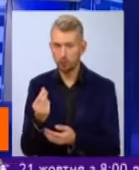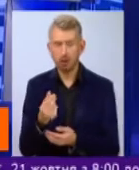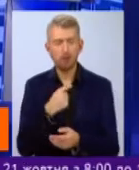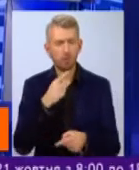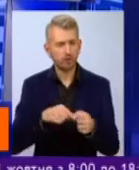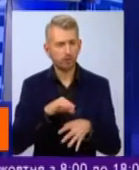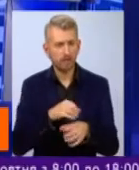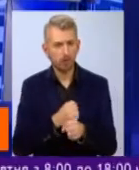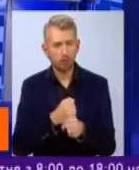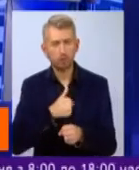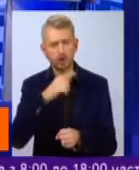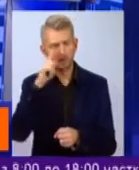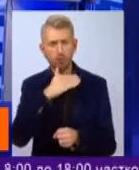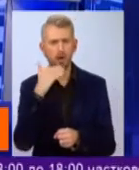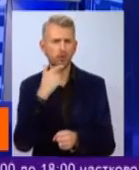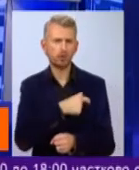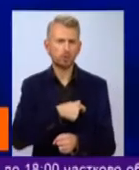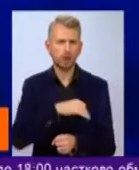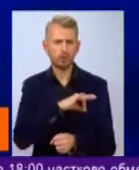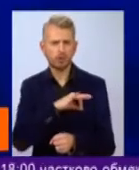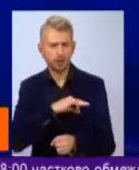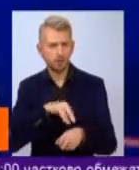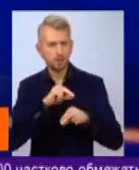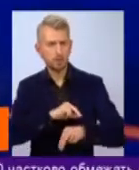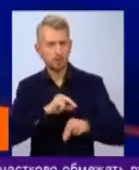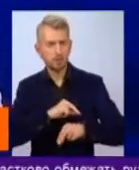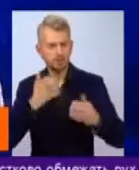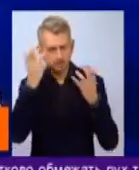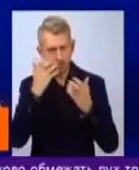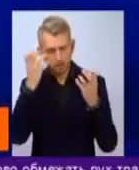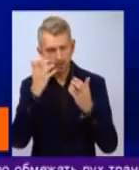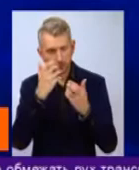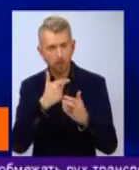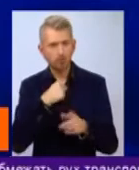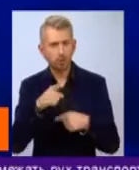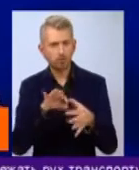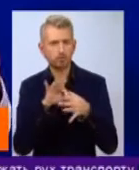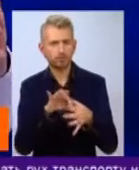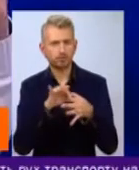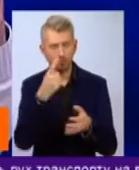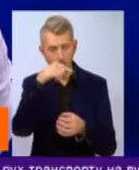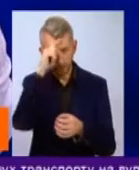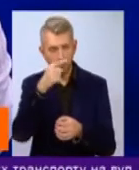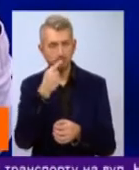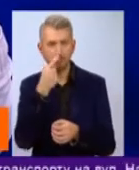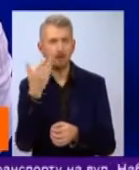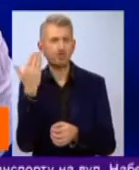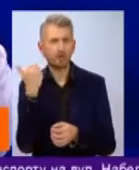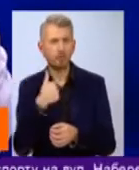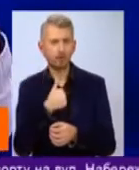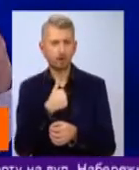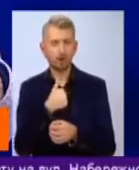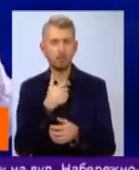знаю, що багато депутатів постійно і юристів над цим працюють. І я спілкуюся, ми постійно співпрацюємо з поліцейськими, і нещодавно я